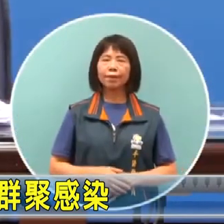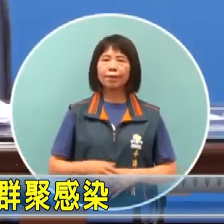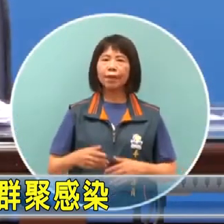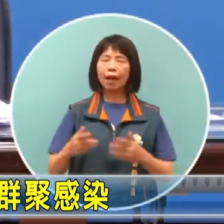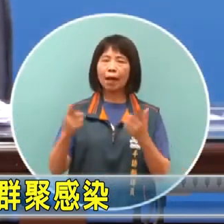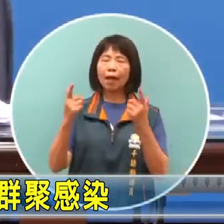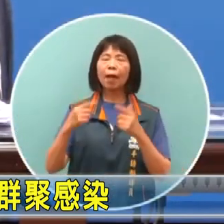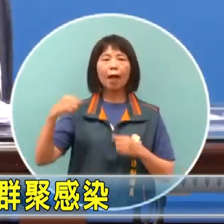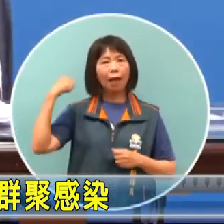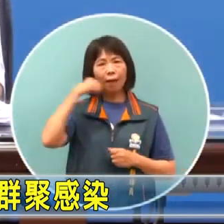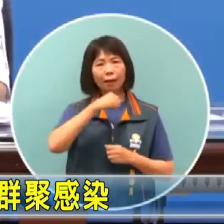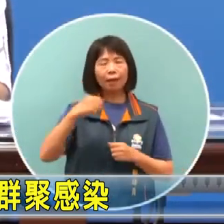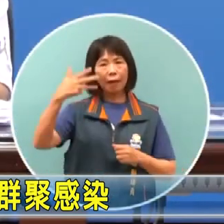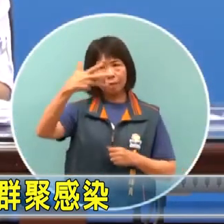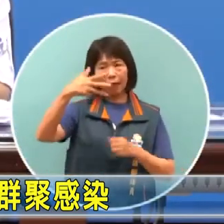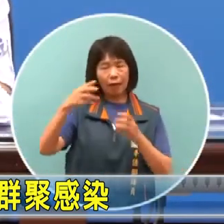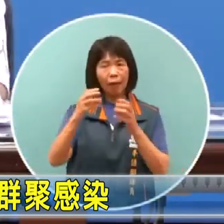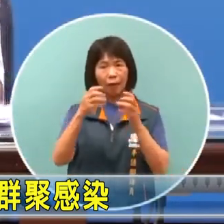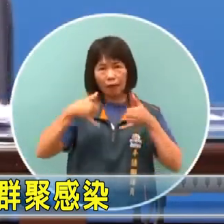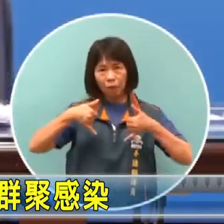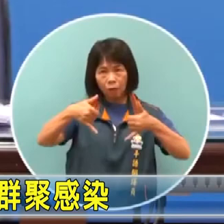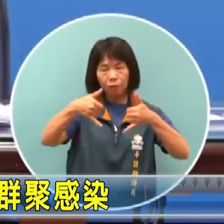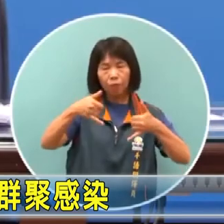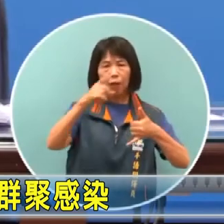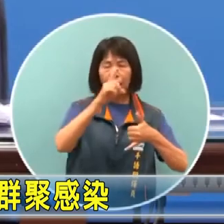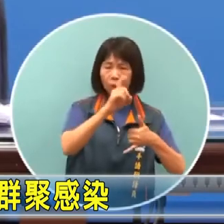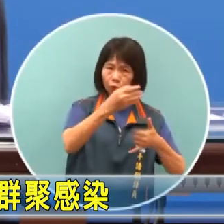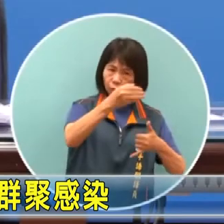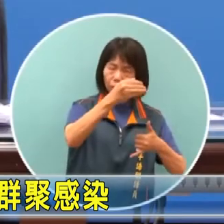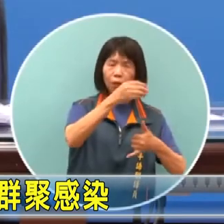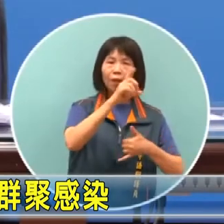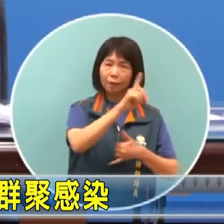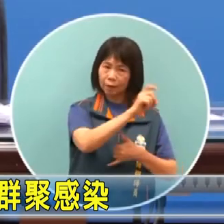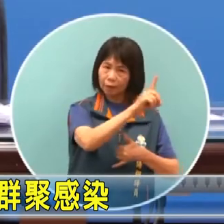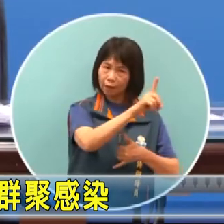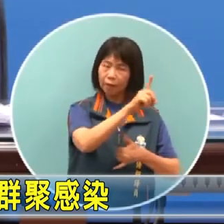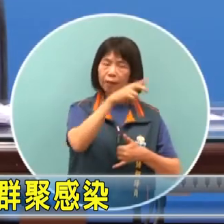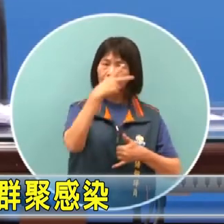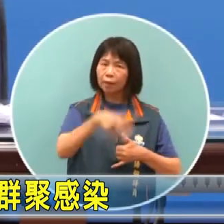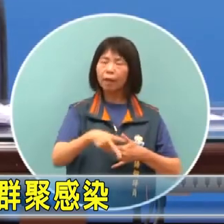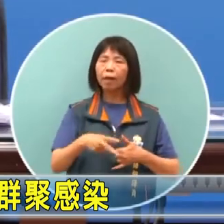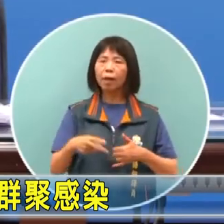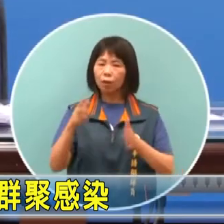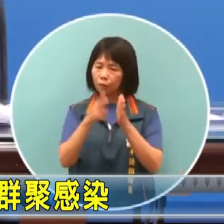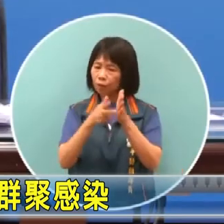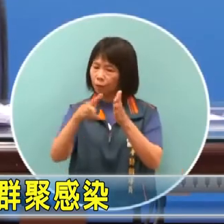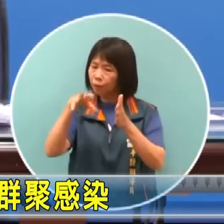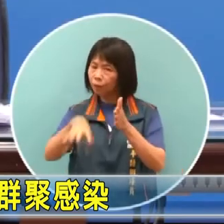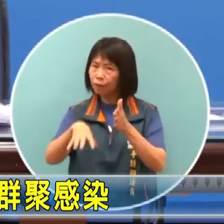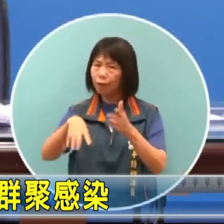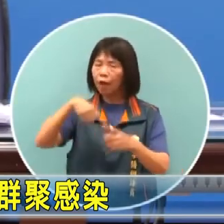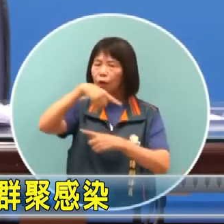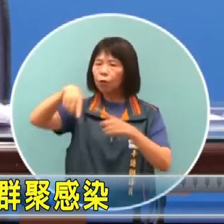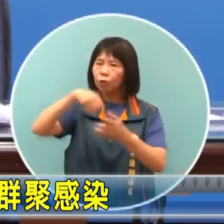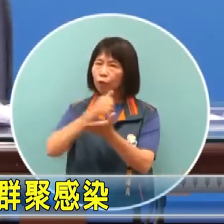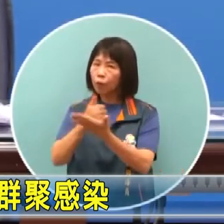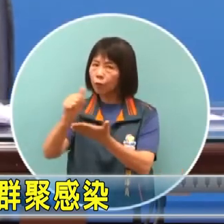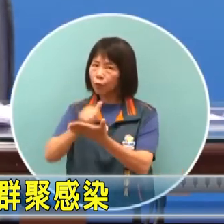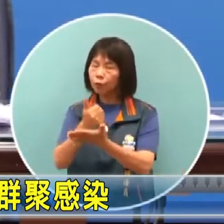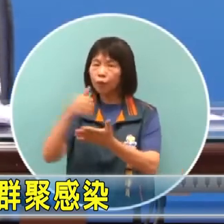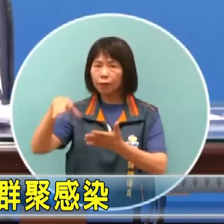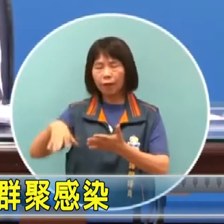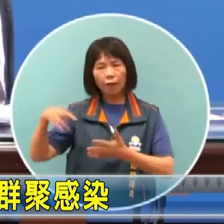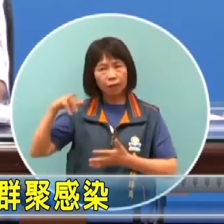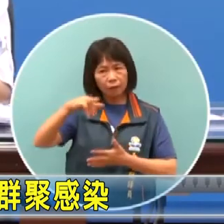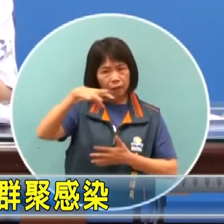八线、台九线、台十一线以及我们的火车站、转运站、机